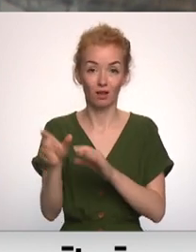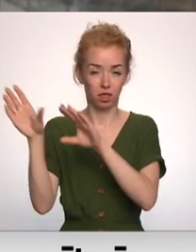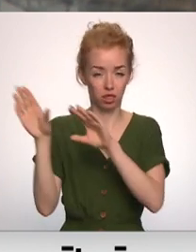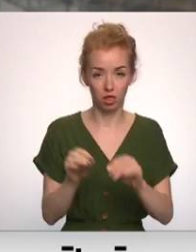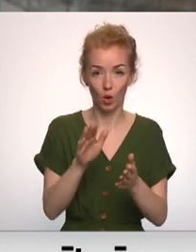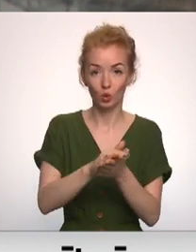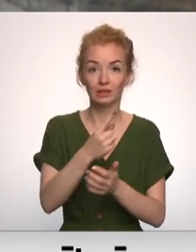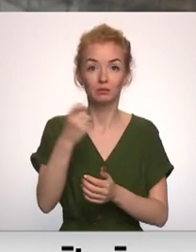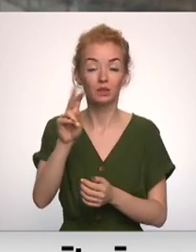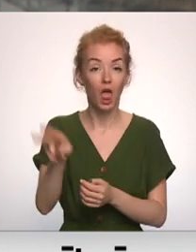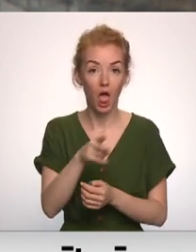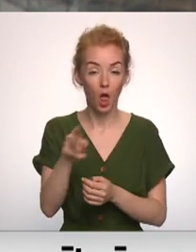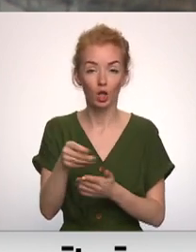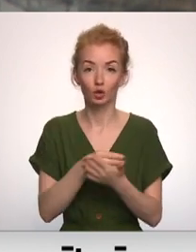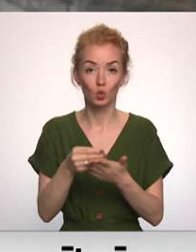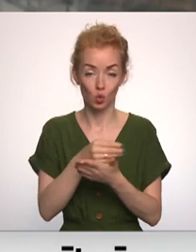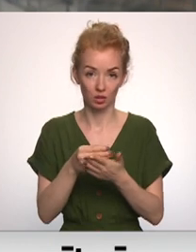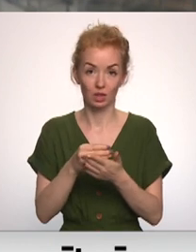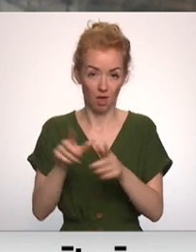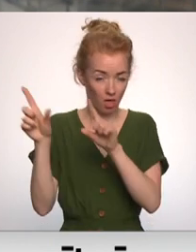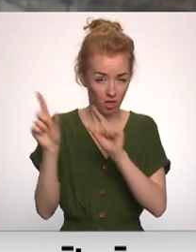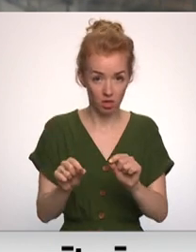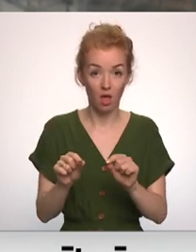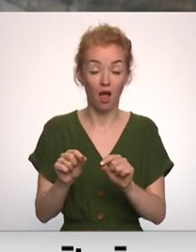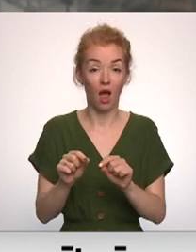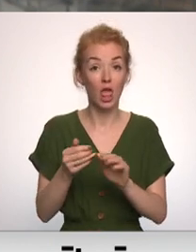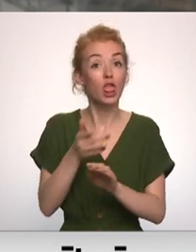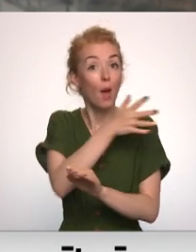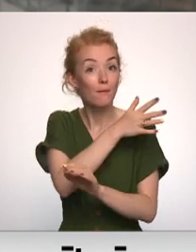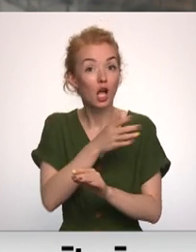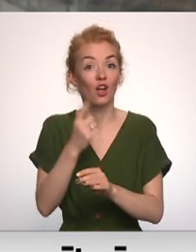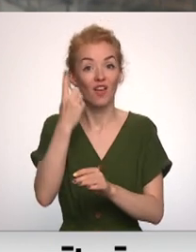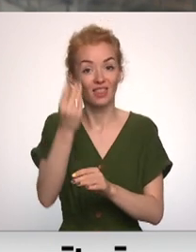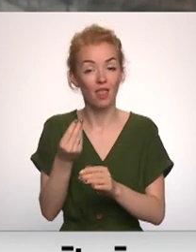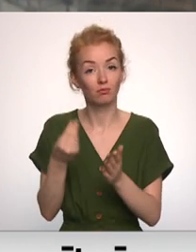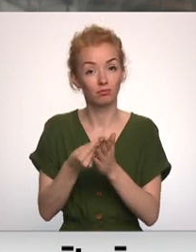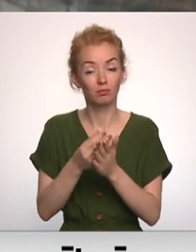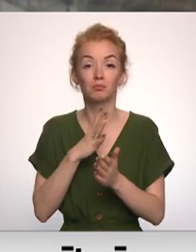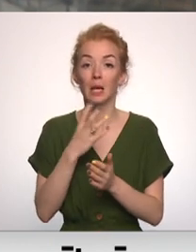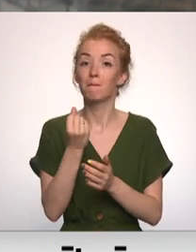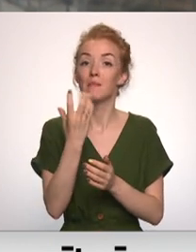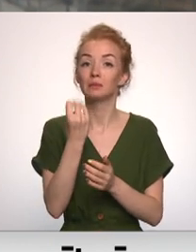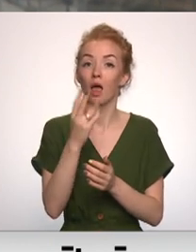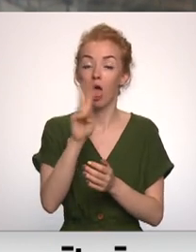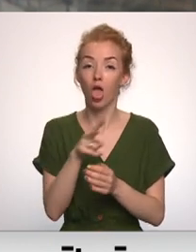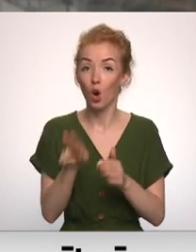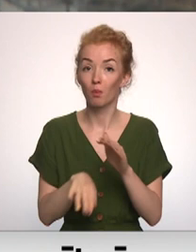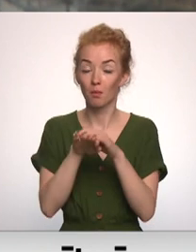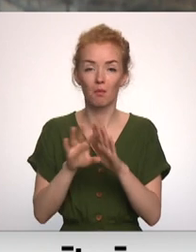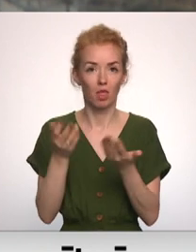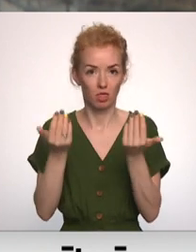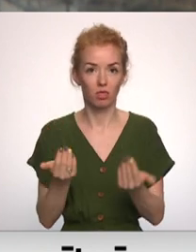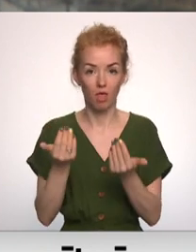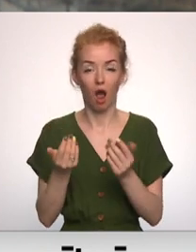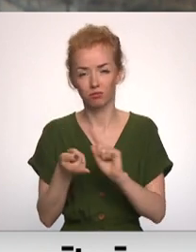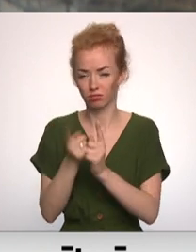līdz 100 eiro. Tas ir ievērojams kritums, ņemot vērā, ka iepriekš samaksa dienā nedrīkstē pārsniegt 15 eiro, bet tagad tā